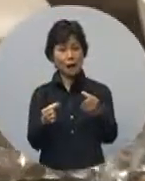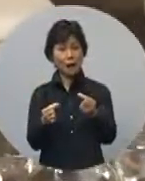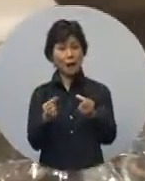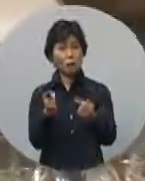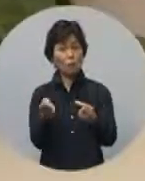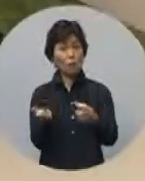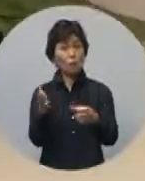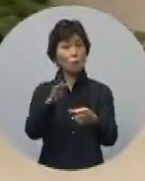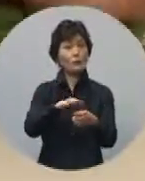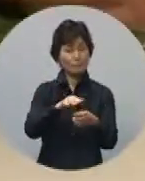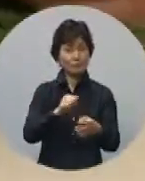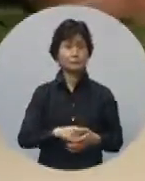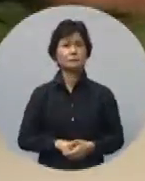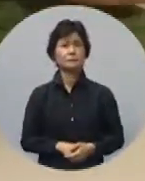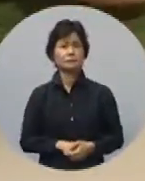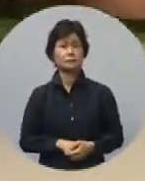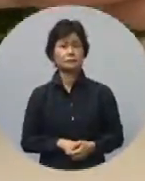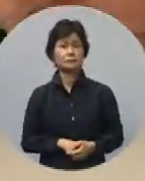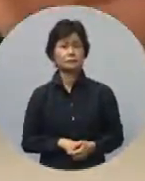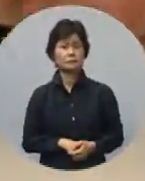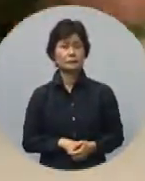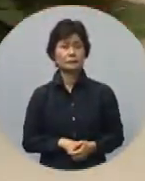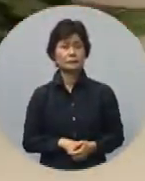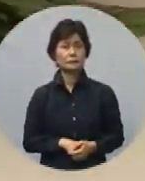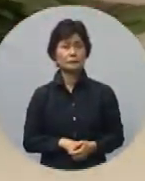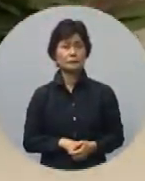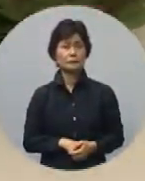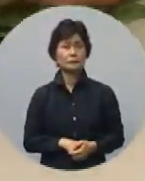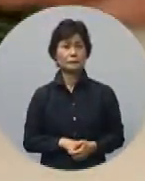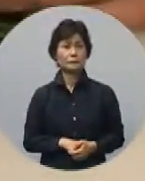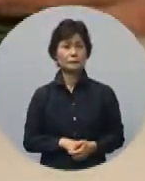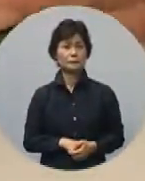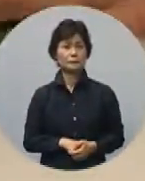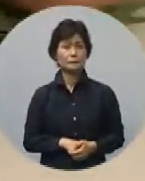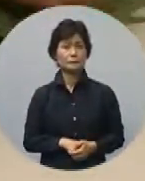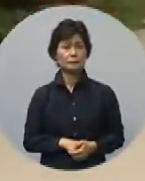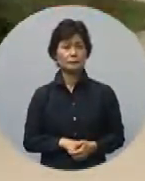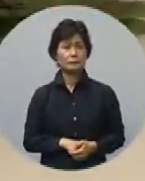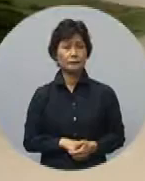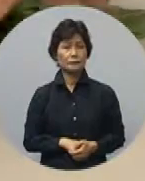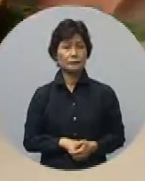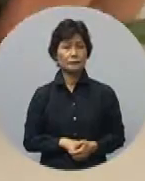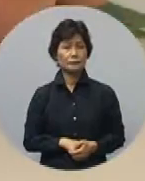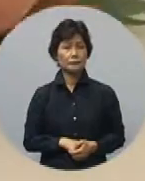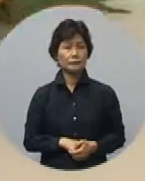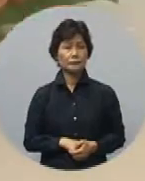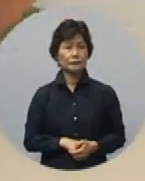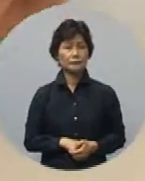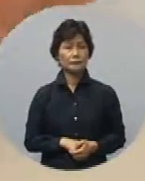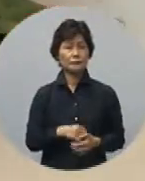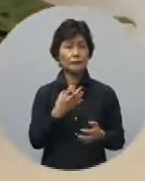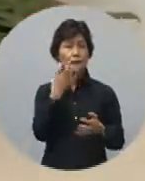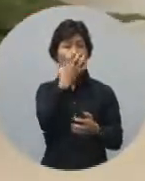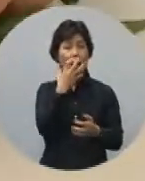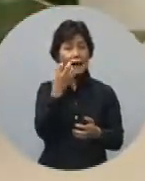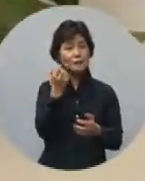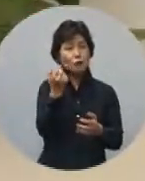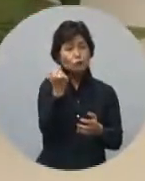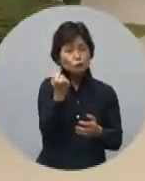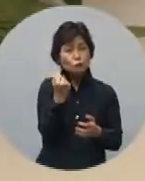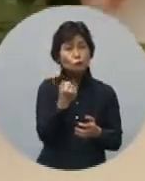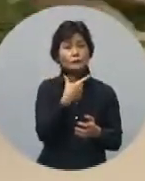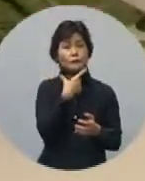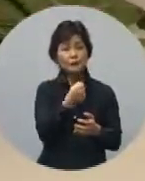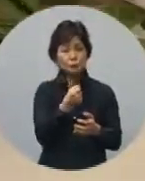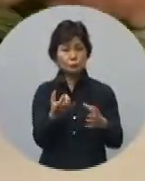と思います、 はい。 先の方をちょっとつまんで、つぼみとかの辛さを出したいと思って葉